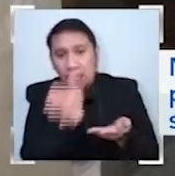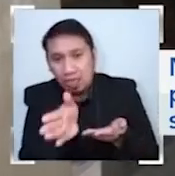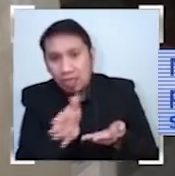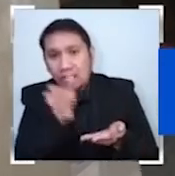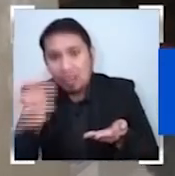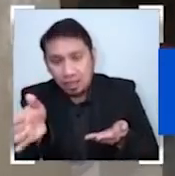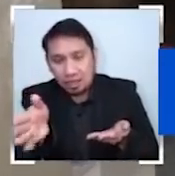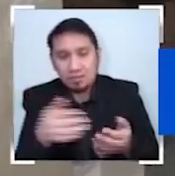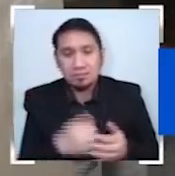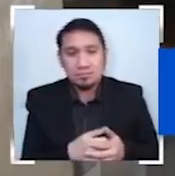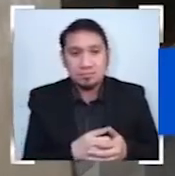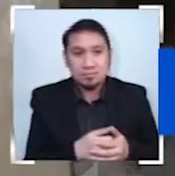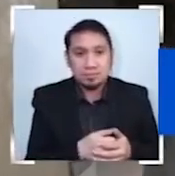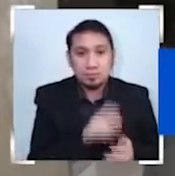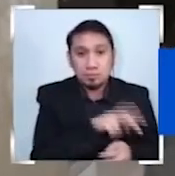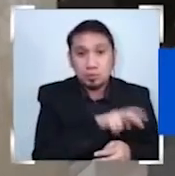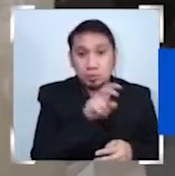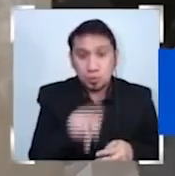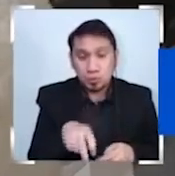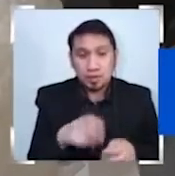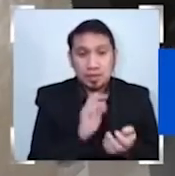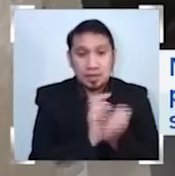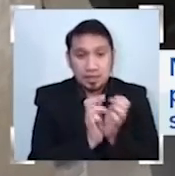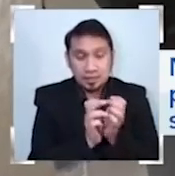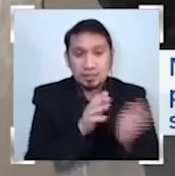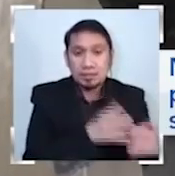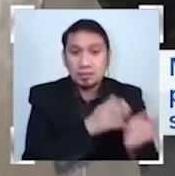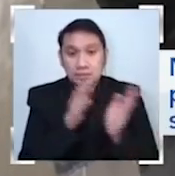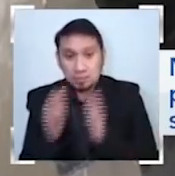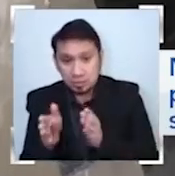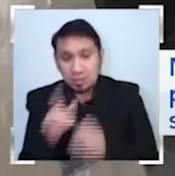EDSA, Pasay, tapos sumakay pa kami ng taxi. Kano ka?